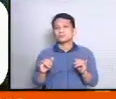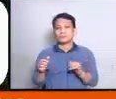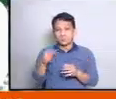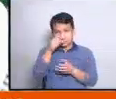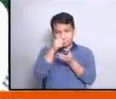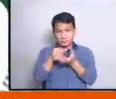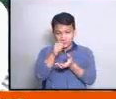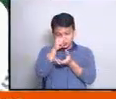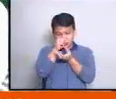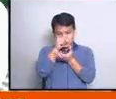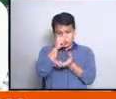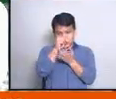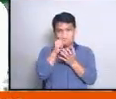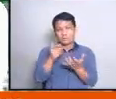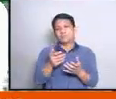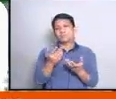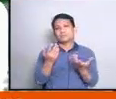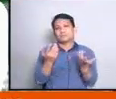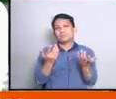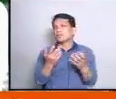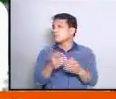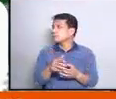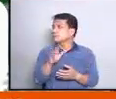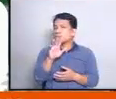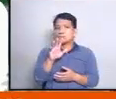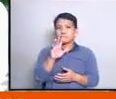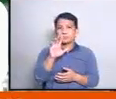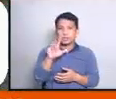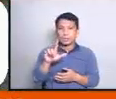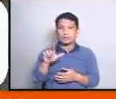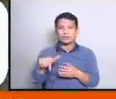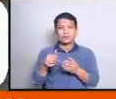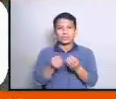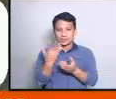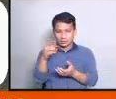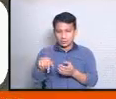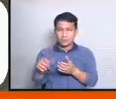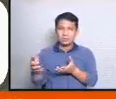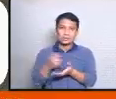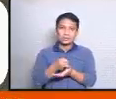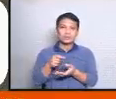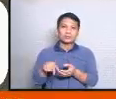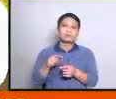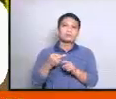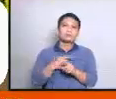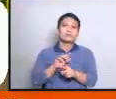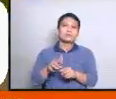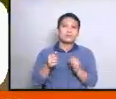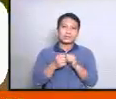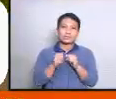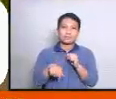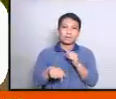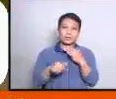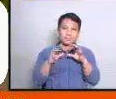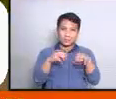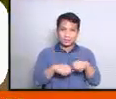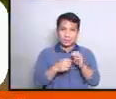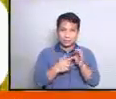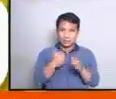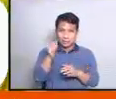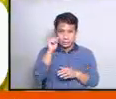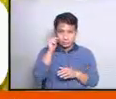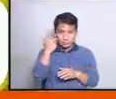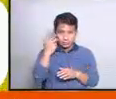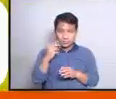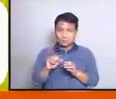nila. Nasa 45 litro ng hinihinalang solvent ang nakuha mula sa kanila. Kasama nilang nadakip si Angie